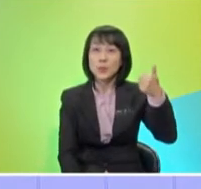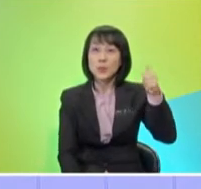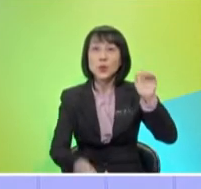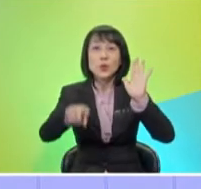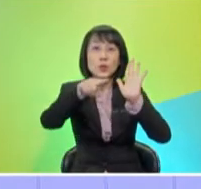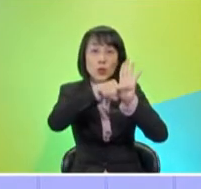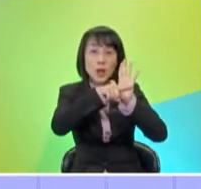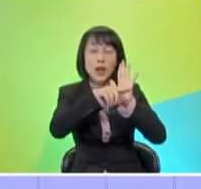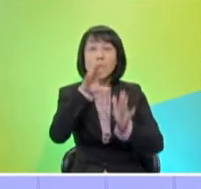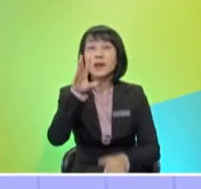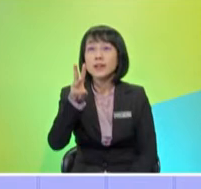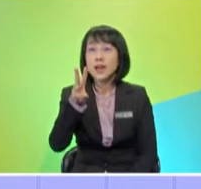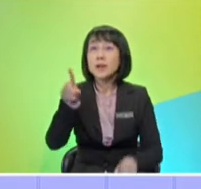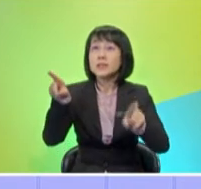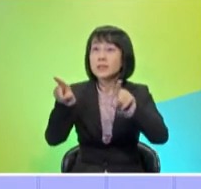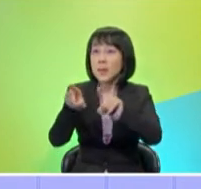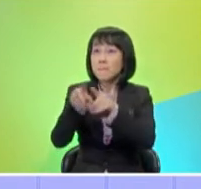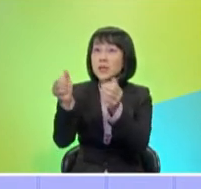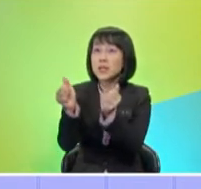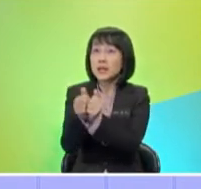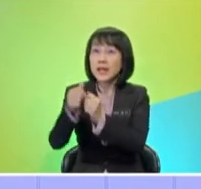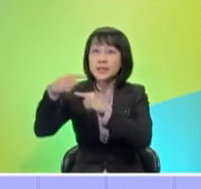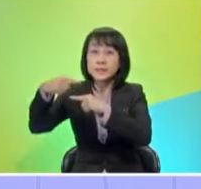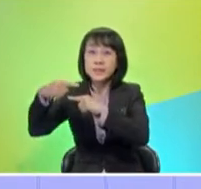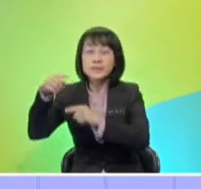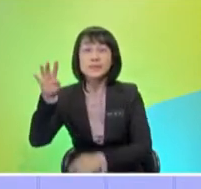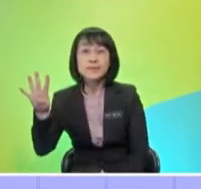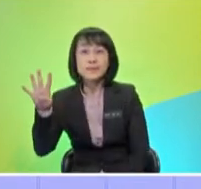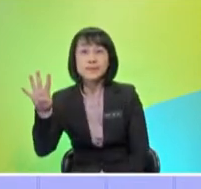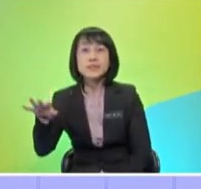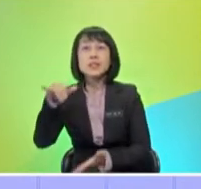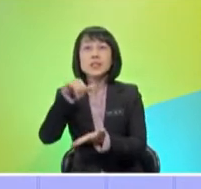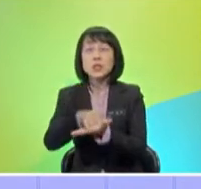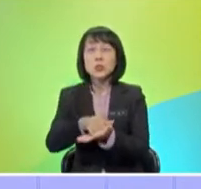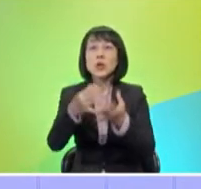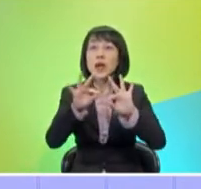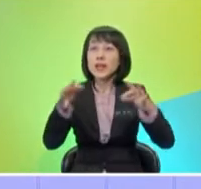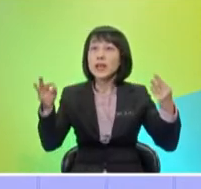6 sama dengan 4 itu adalah ayat matematika